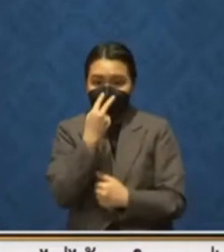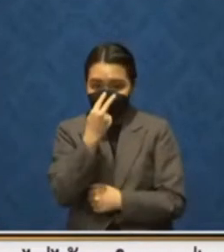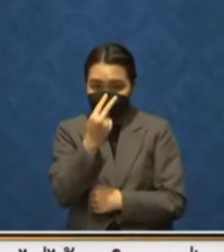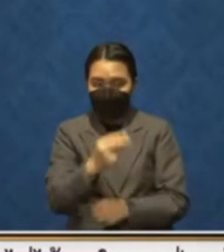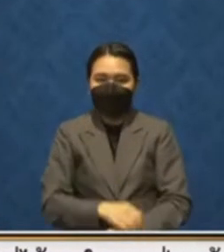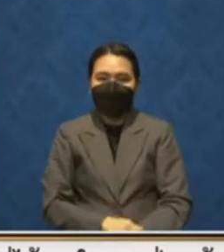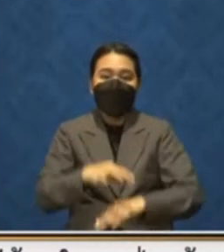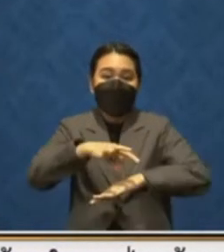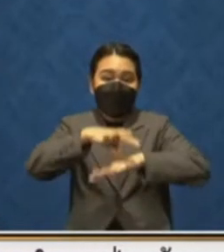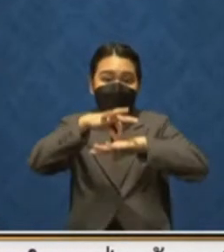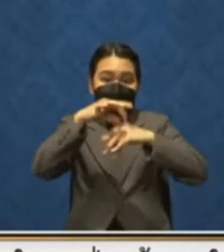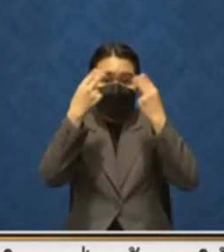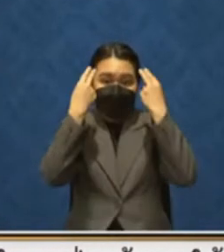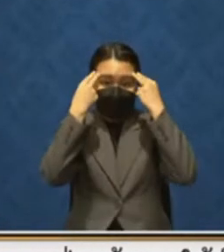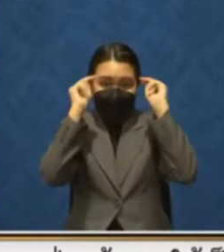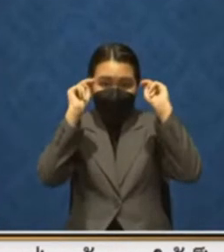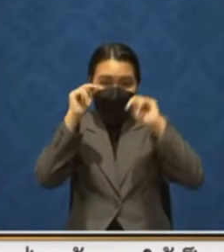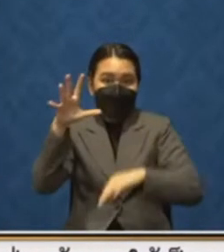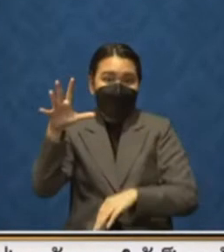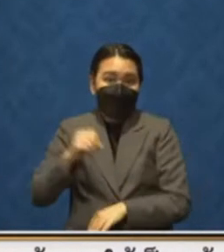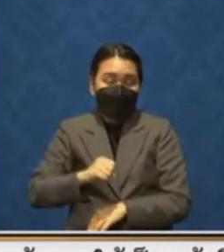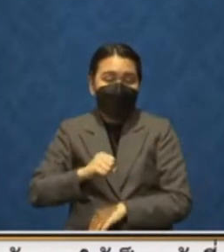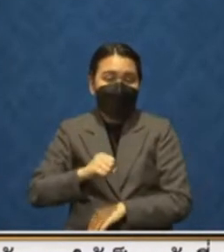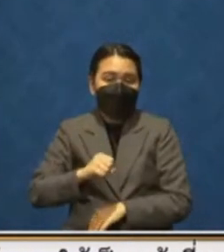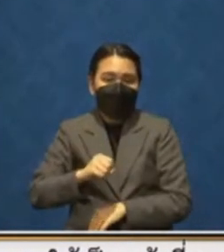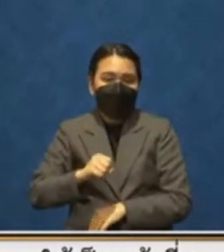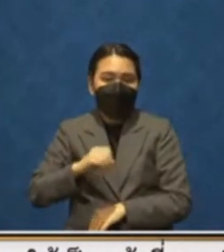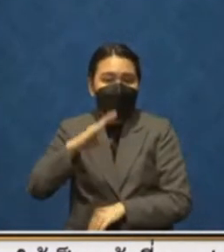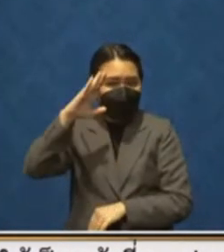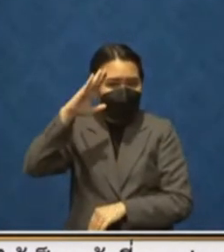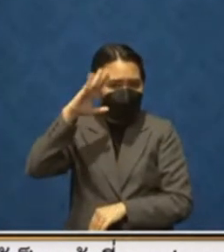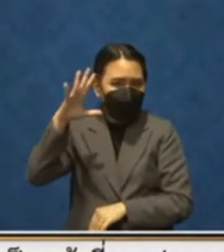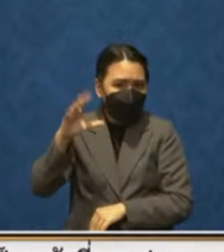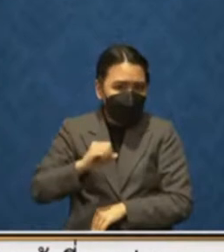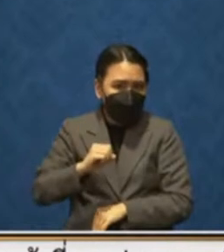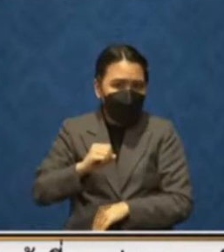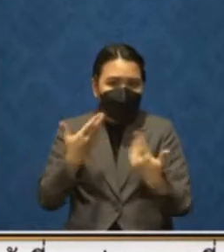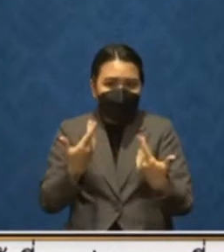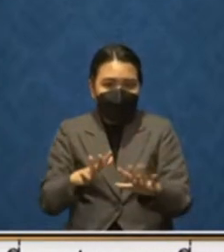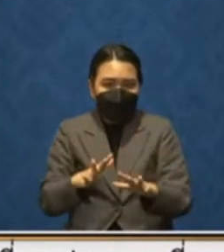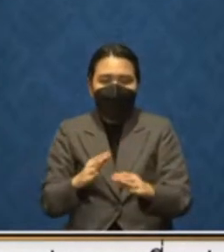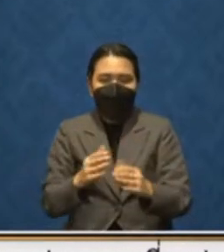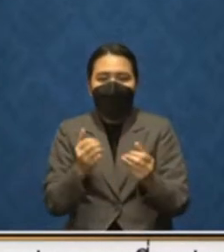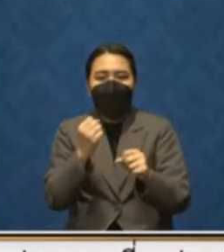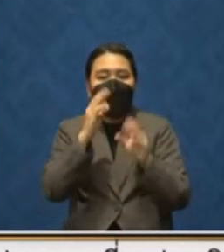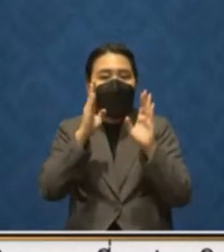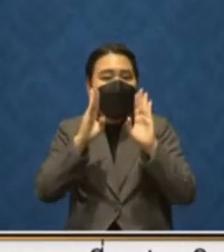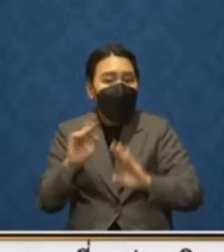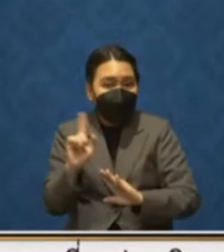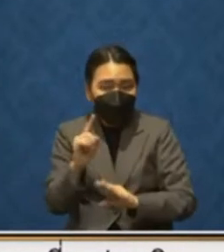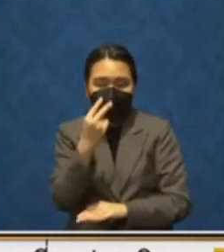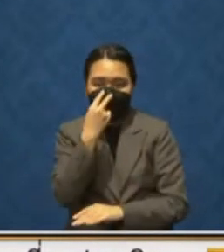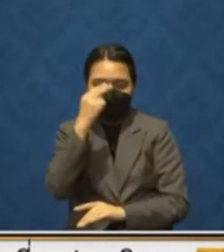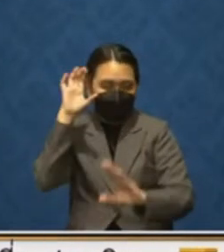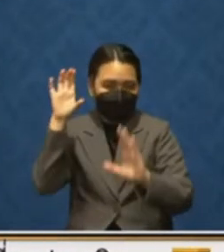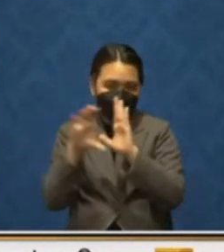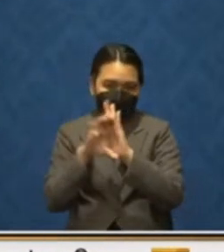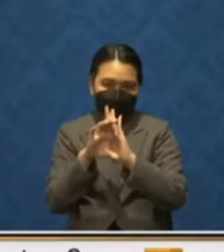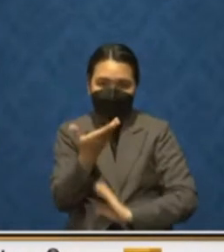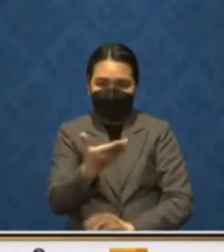ว่าตำแหน่งไหนลูกทีมมาจากทหารหรือเป็นยังไงบ้างครับอ่ะหน้าสไลด์บนภาพนะฮะ